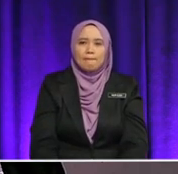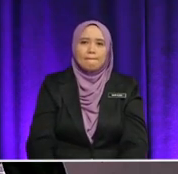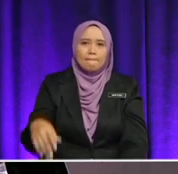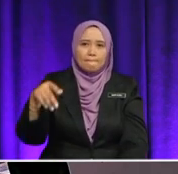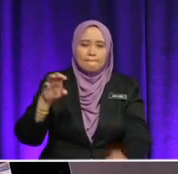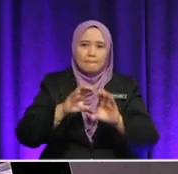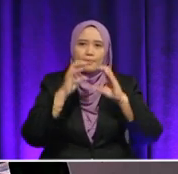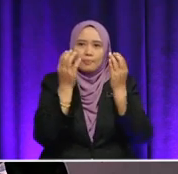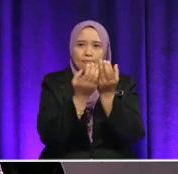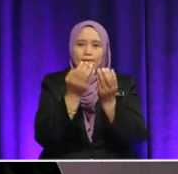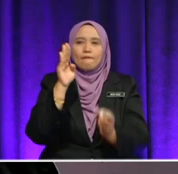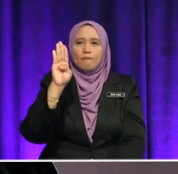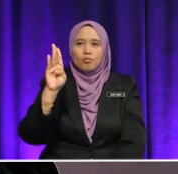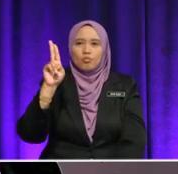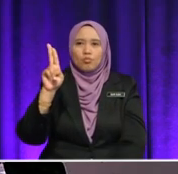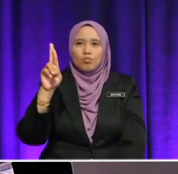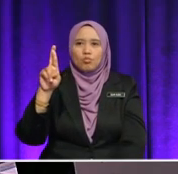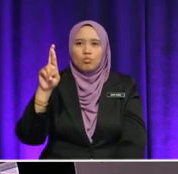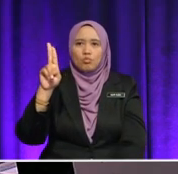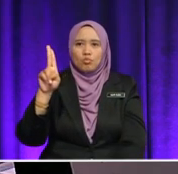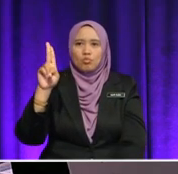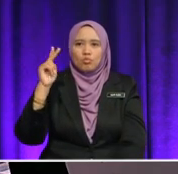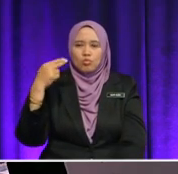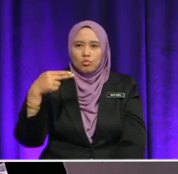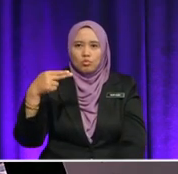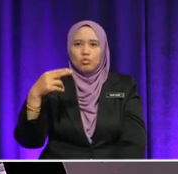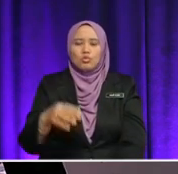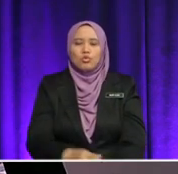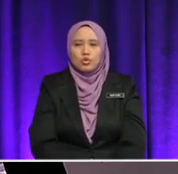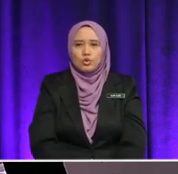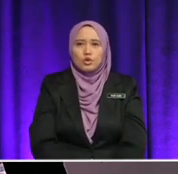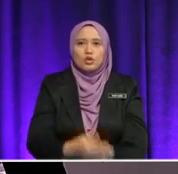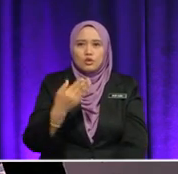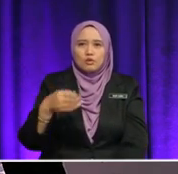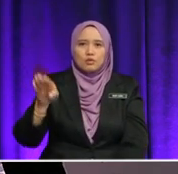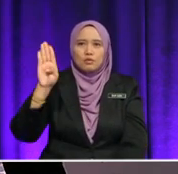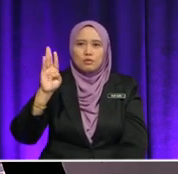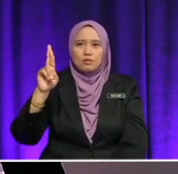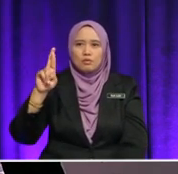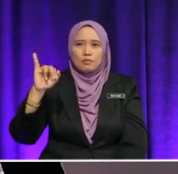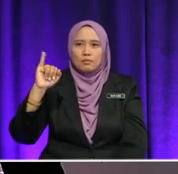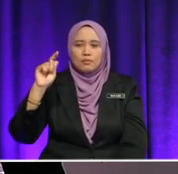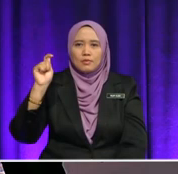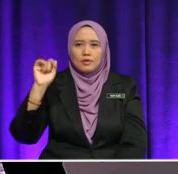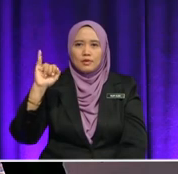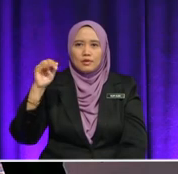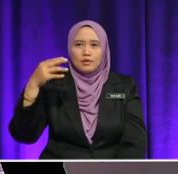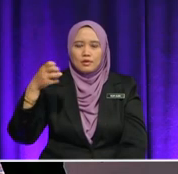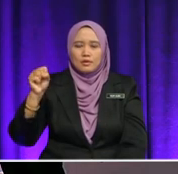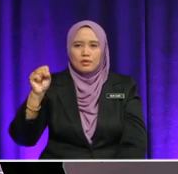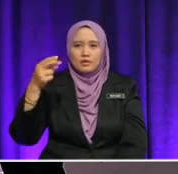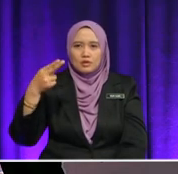British mantannya pada ketika ini pada tahun 1954 Tetapi dia pernah menjadi ahli Paling